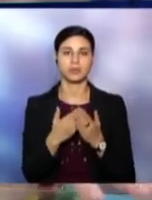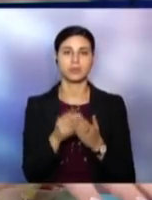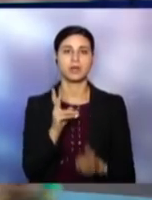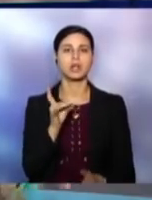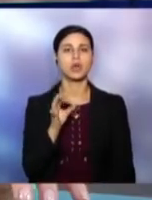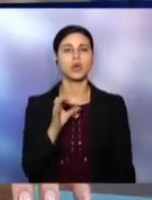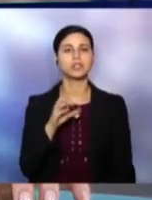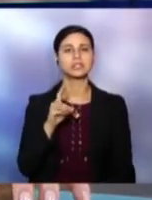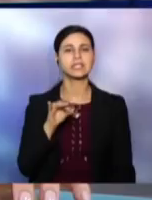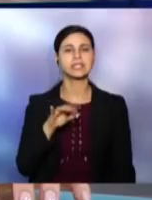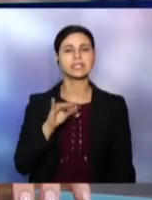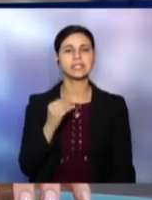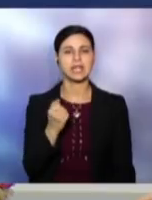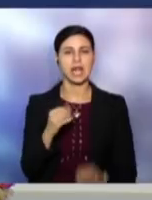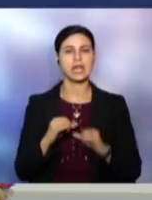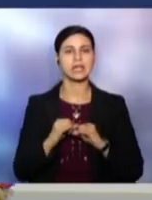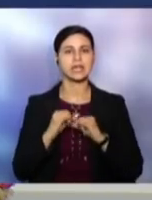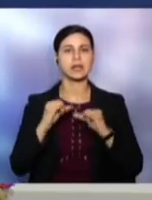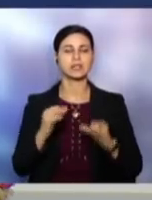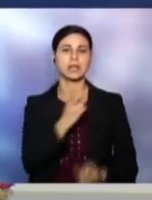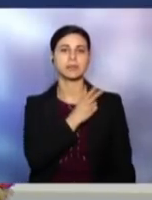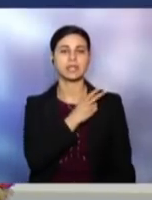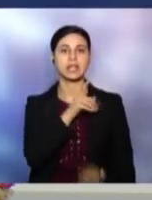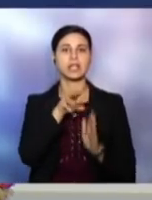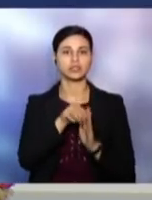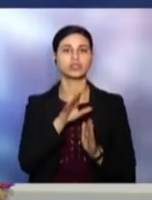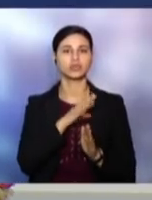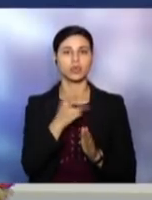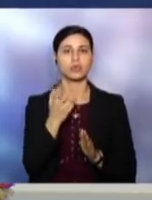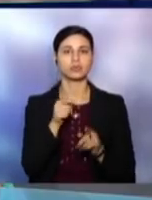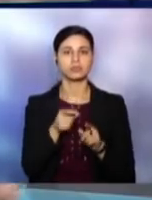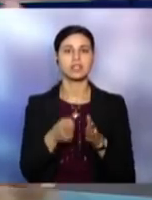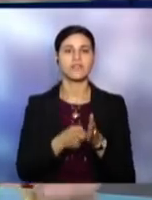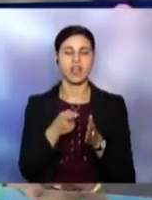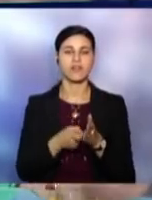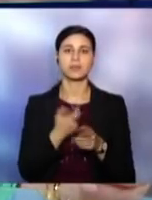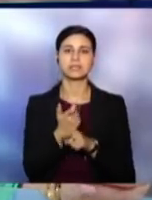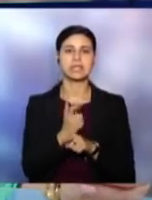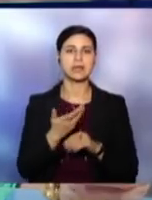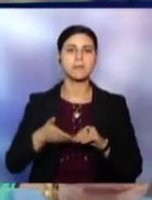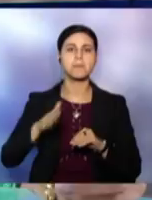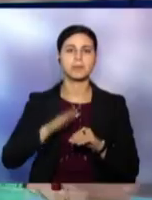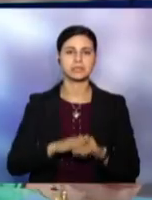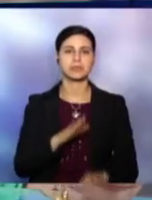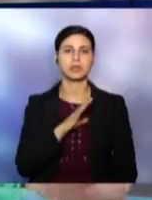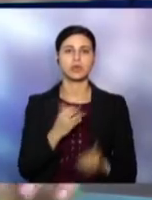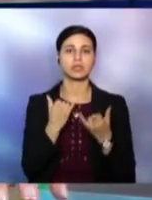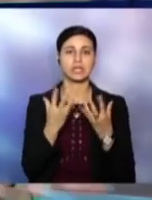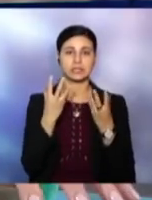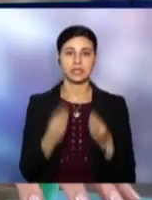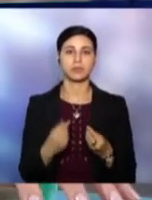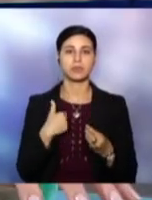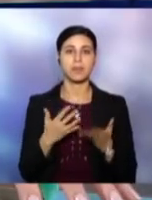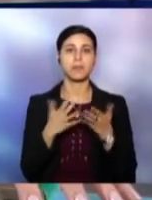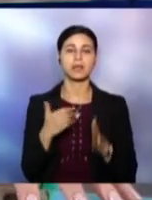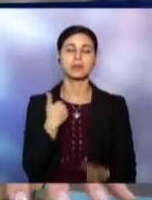კლოსტრიდიის გავრცელებას იწვევს. კი, ბრიტანეთის კვლევები ყო ამასთან დაკავშირებით. კი, რომელიც თქვა ძალიან ძიმედ მიმდინარეობს და დღესდღეობით ხა მე მეცაც